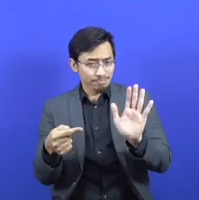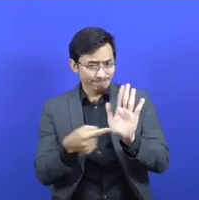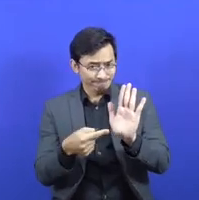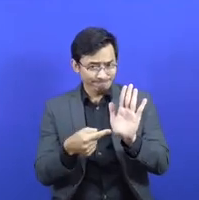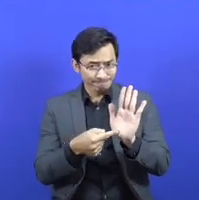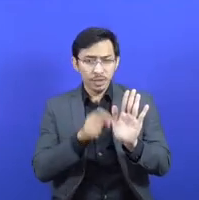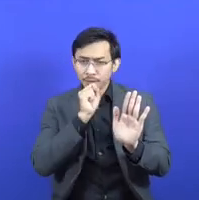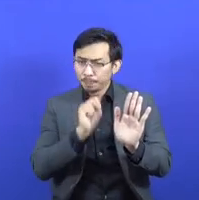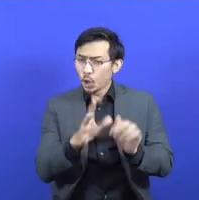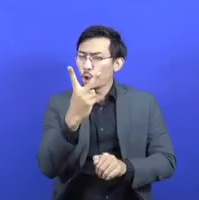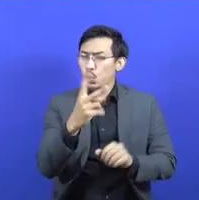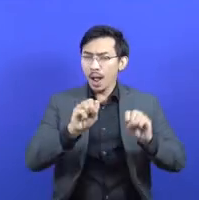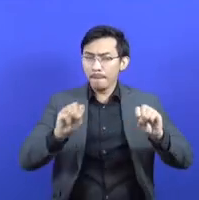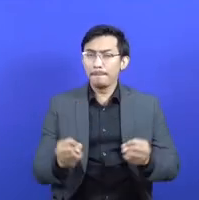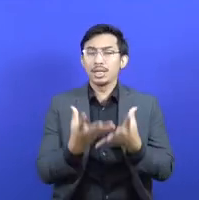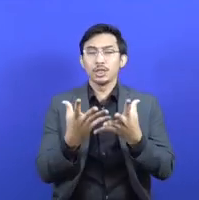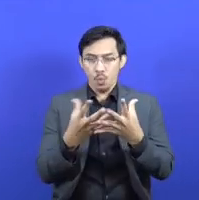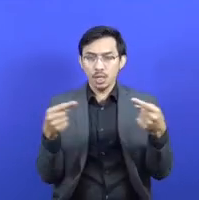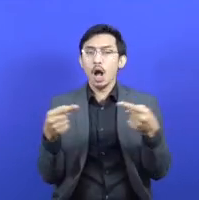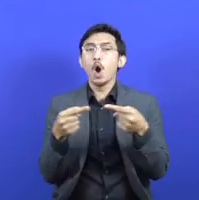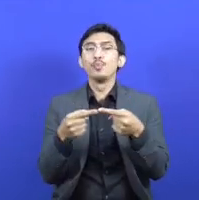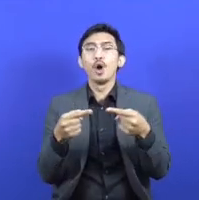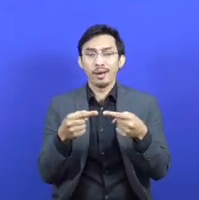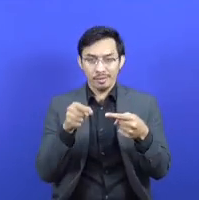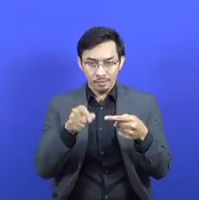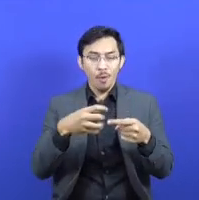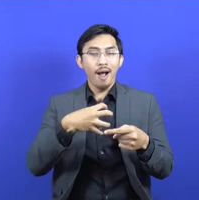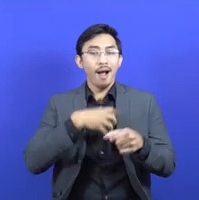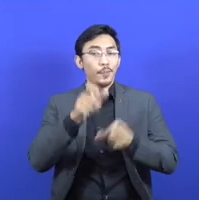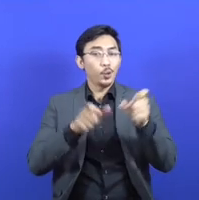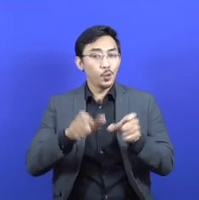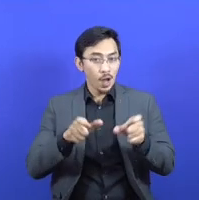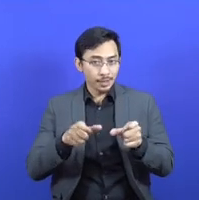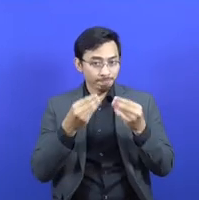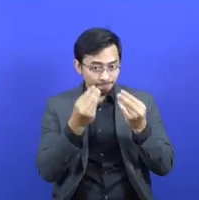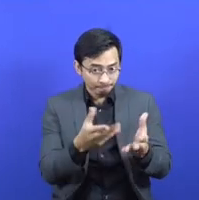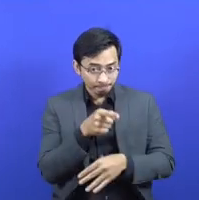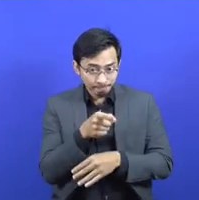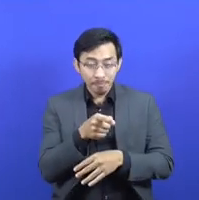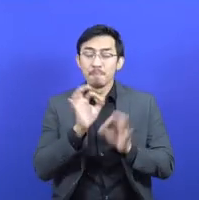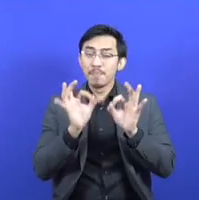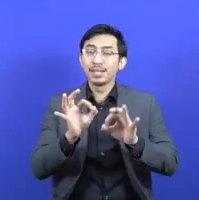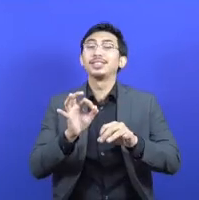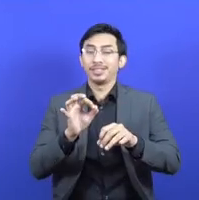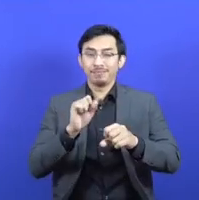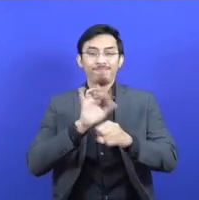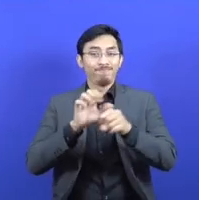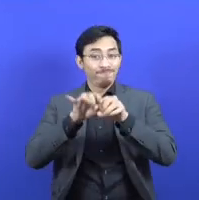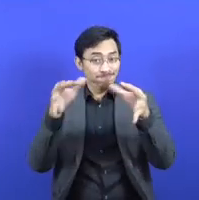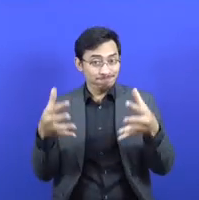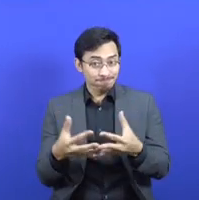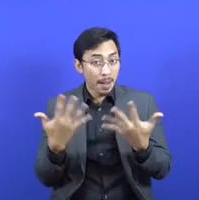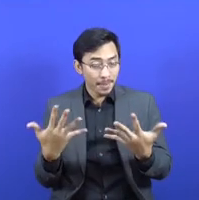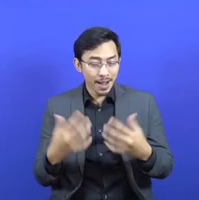Administrasi Kependudukan disebutkan ada dua peristiwa yang berkaitan dengan pemenuhan hak kependudukan selama masa